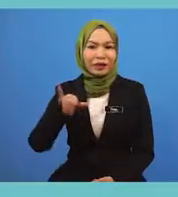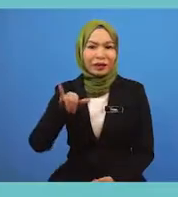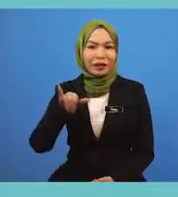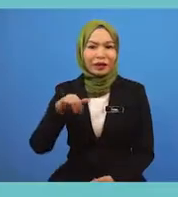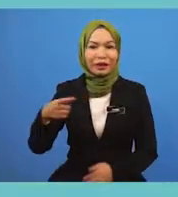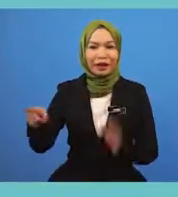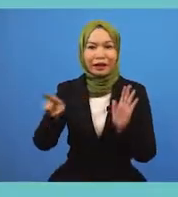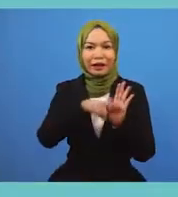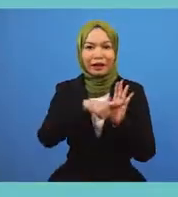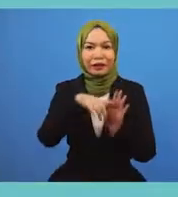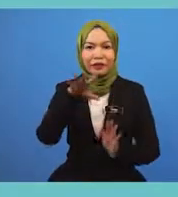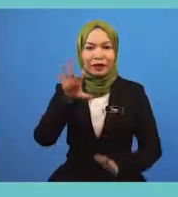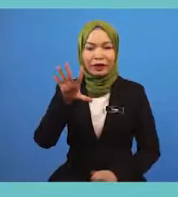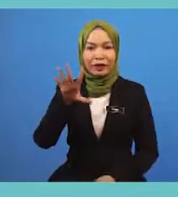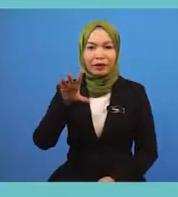negatif